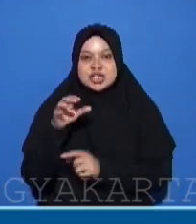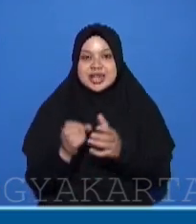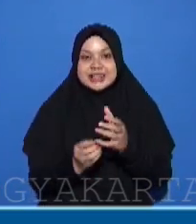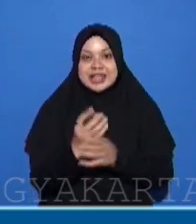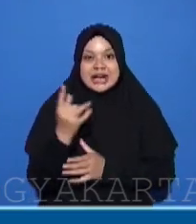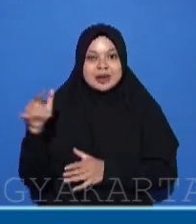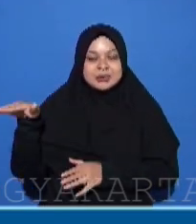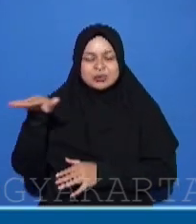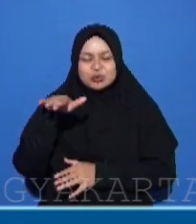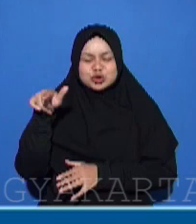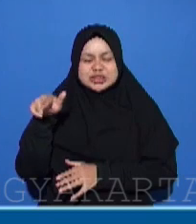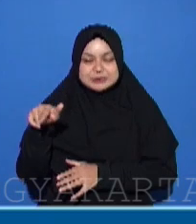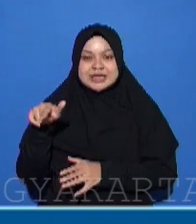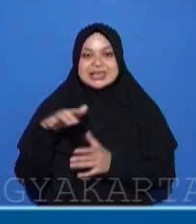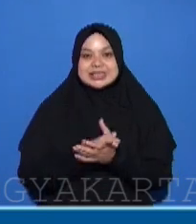baradangbun